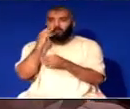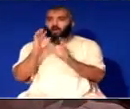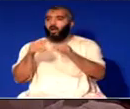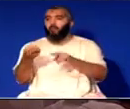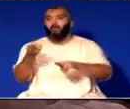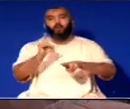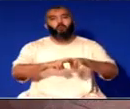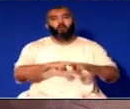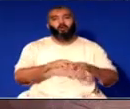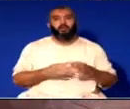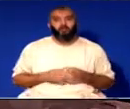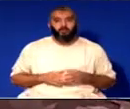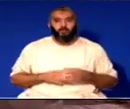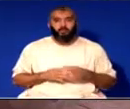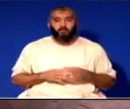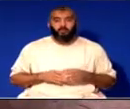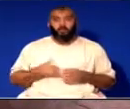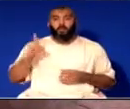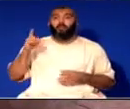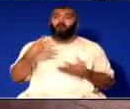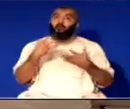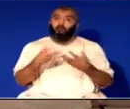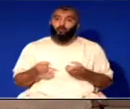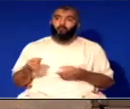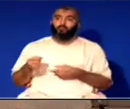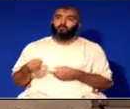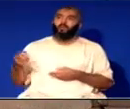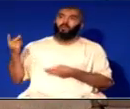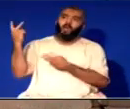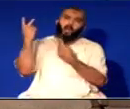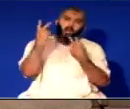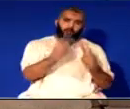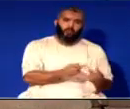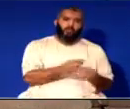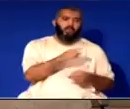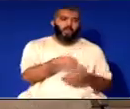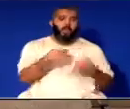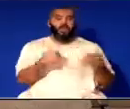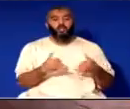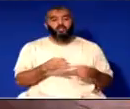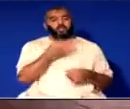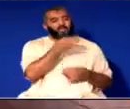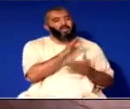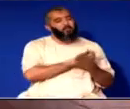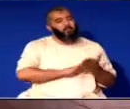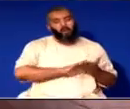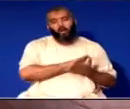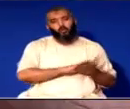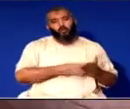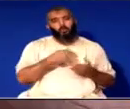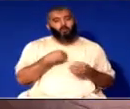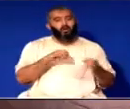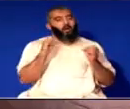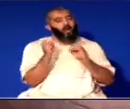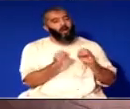في وليداتك بتجي وتقول المرأة هذه ودي أنا غلط وأنا يراني أني كنت غلط وأني غلط في حق وليداتي